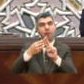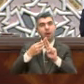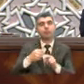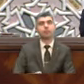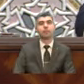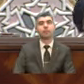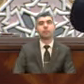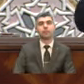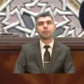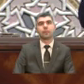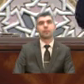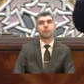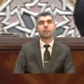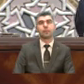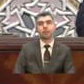جواب السيد الوزير.